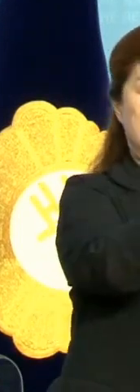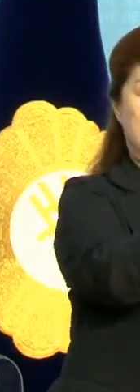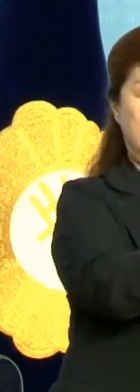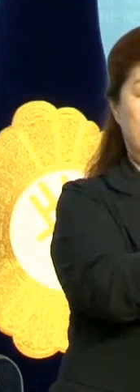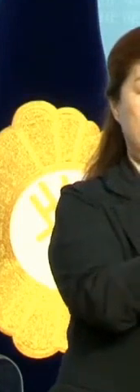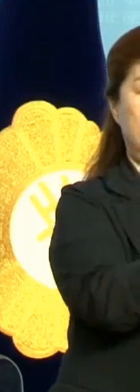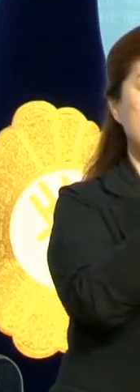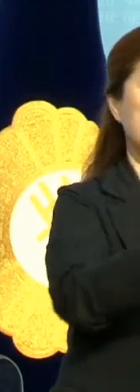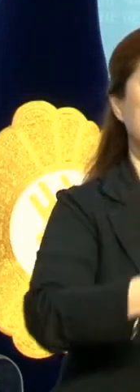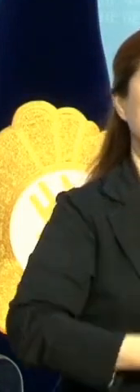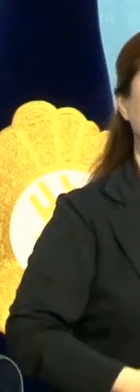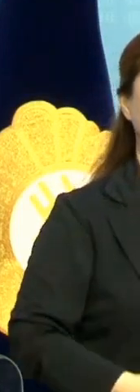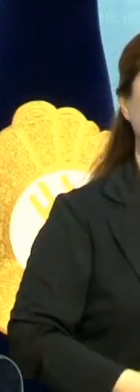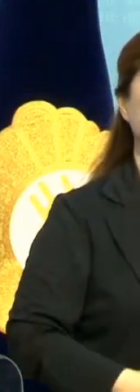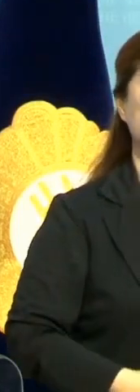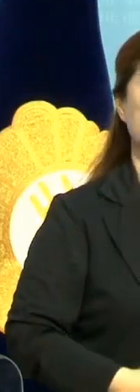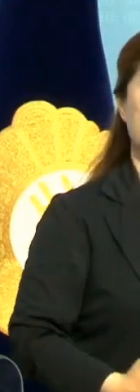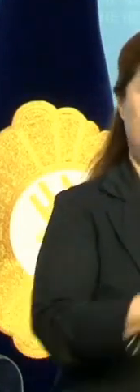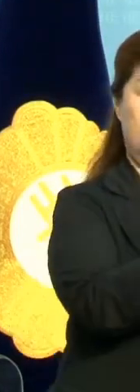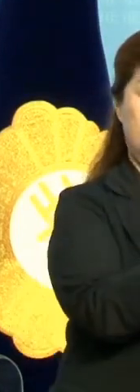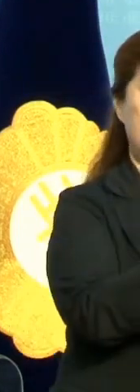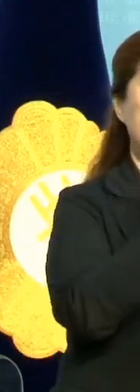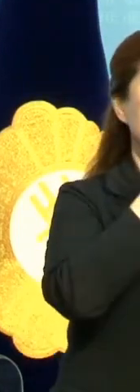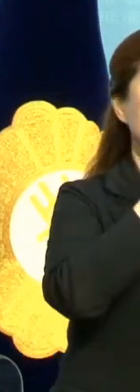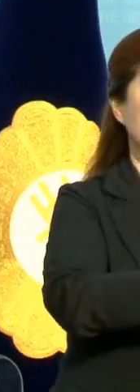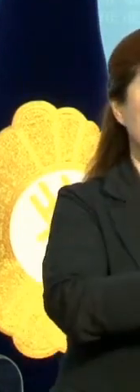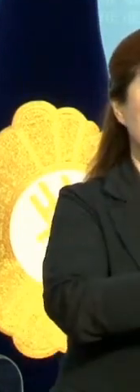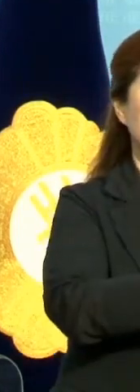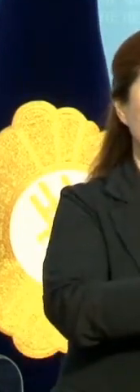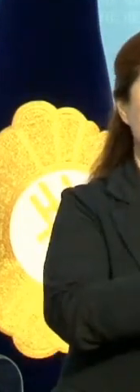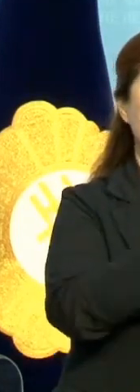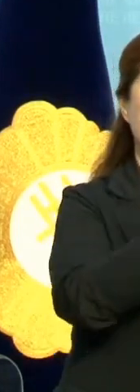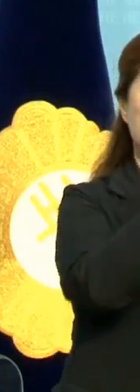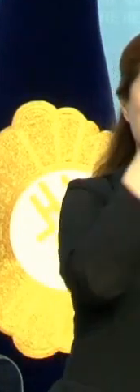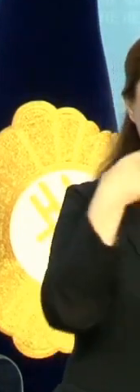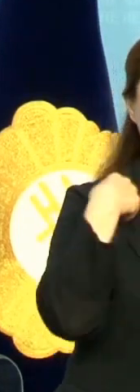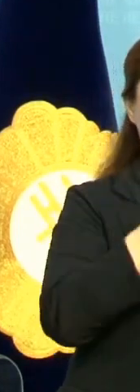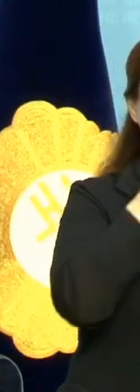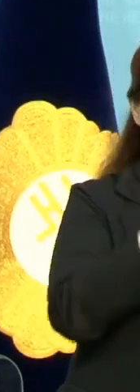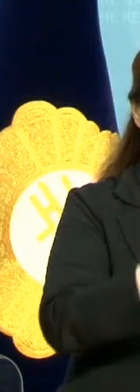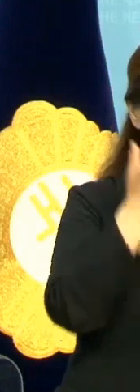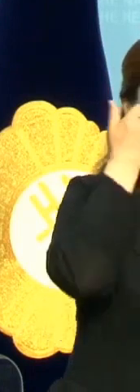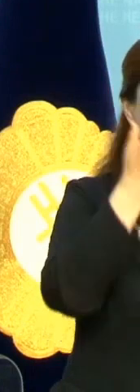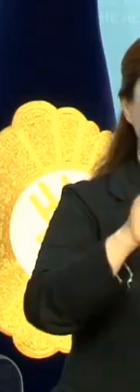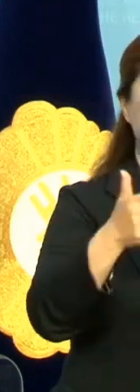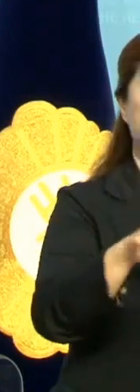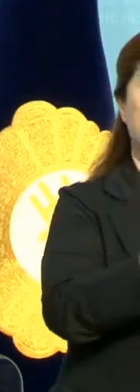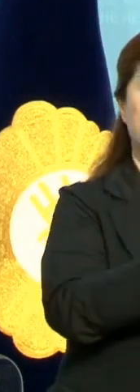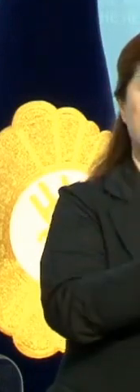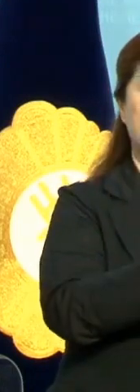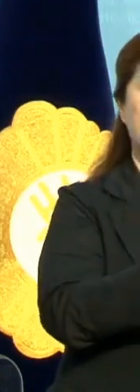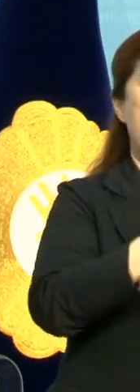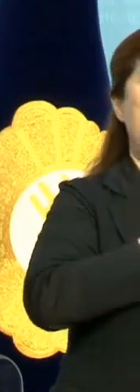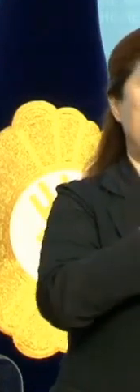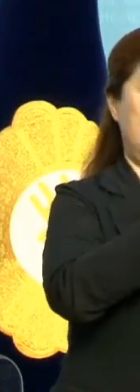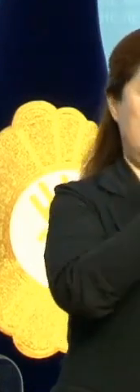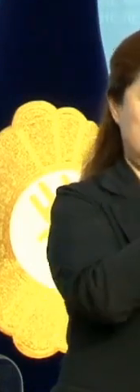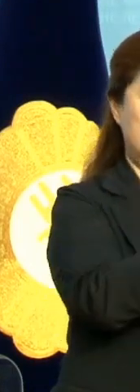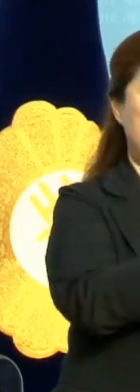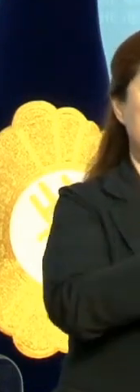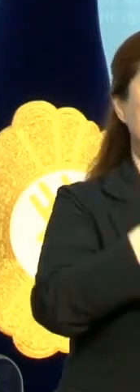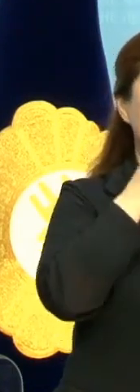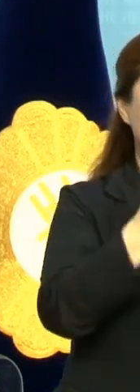상장시켜준 것이 됩니다. 이 사건이 단순하게 금융당국이 속아서 한 일인지 아니면 알고도 속아준